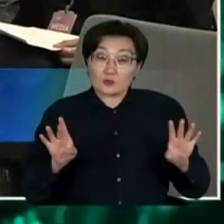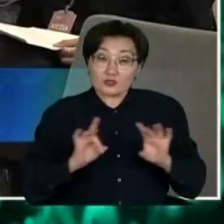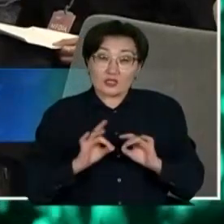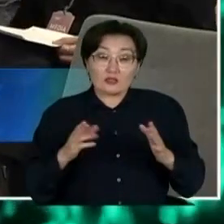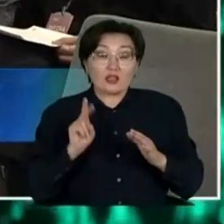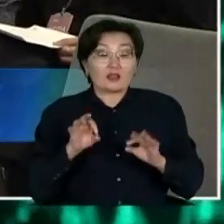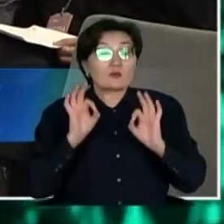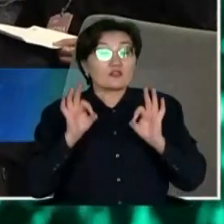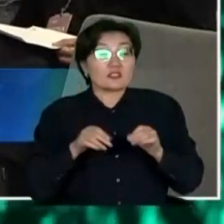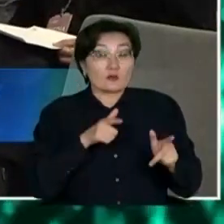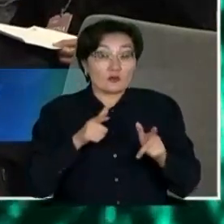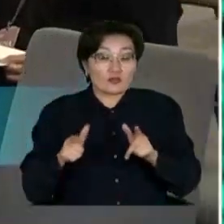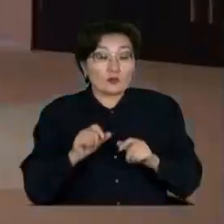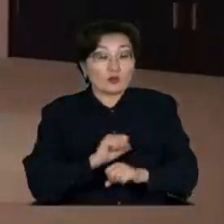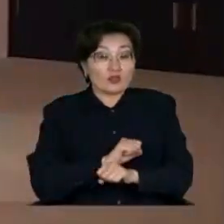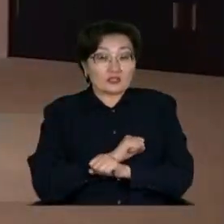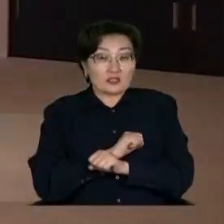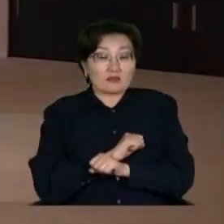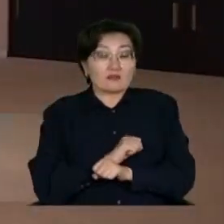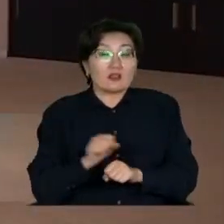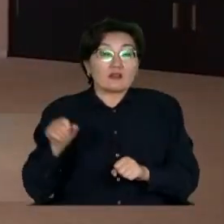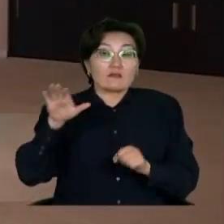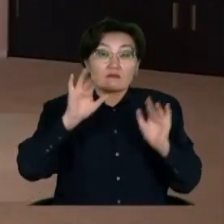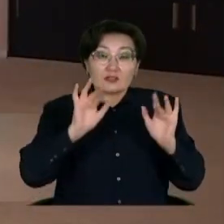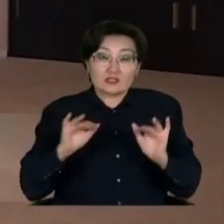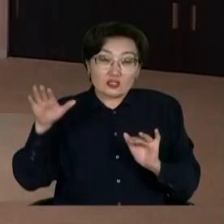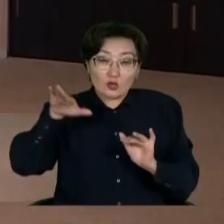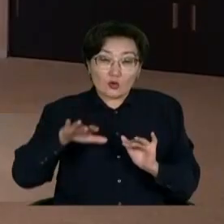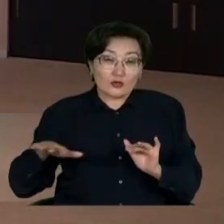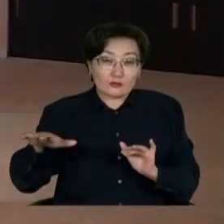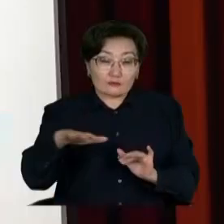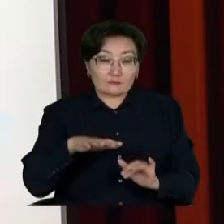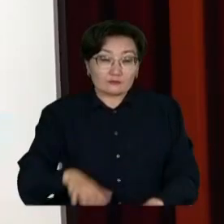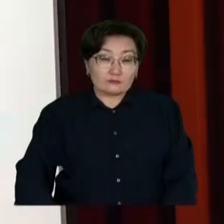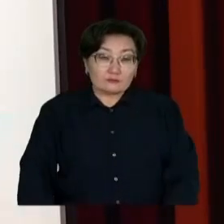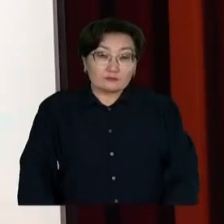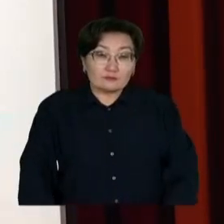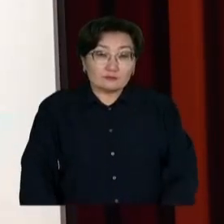как правильно подготовиться к отдыху в заснеженных горах.